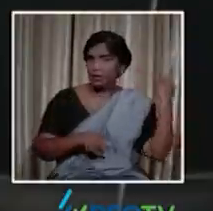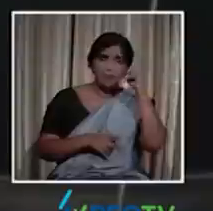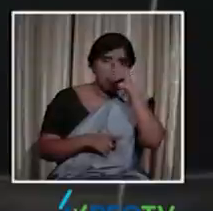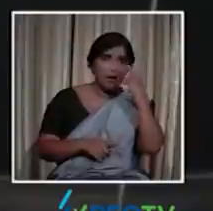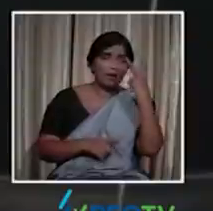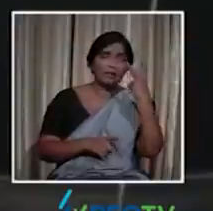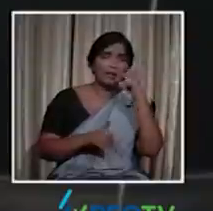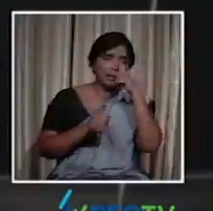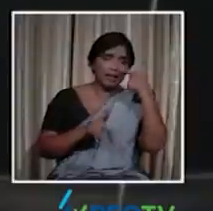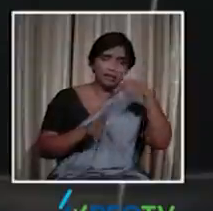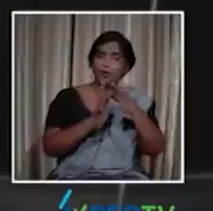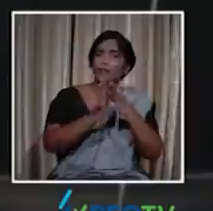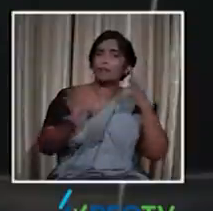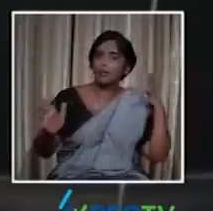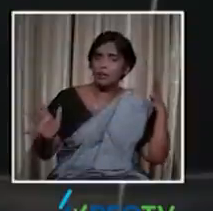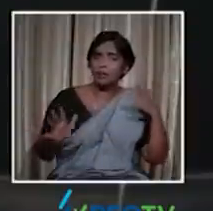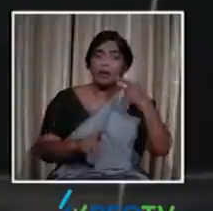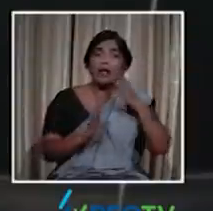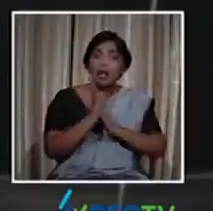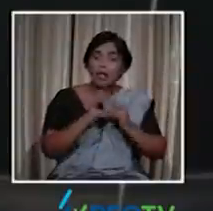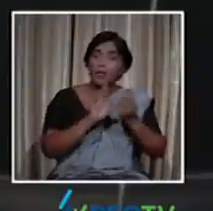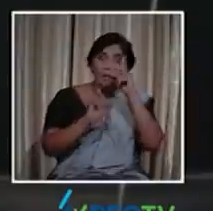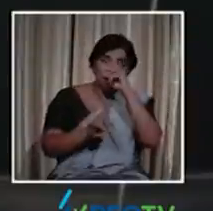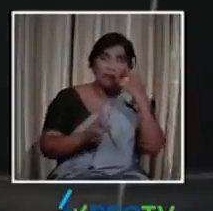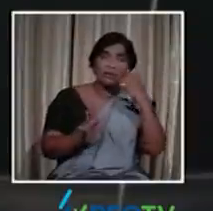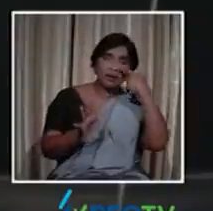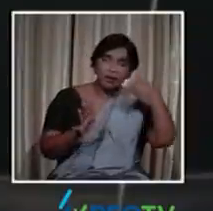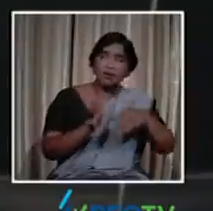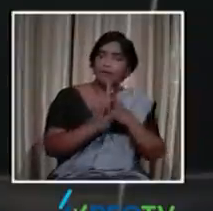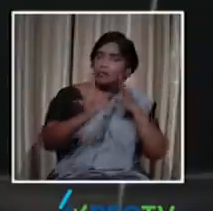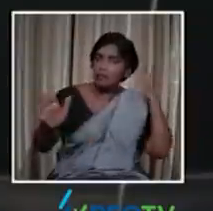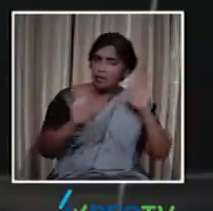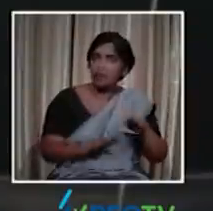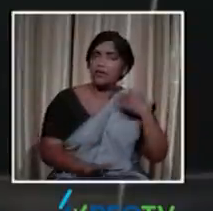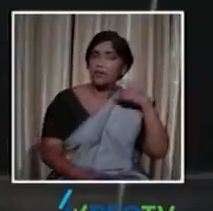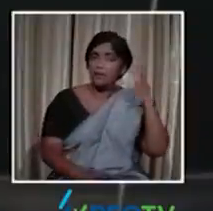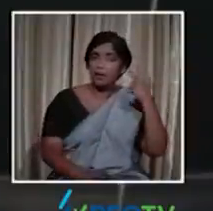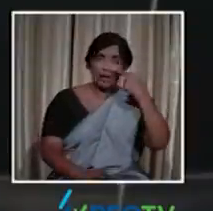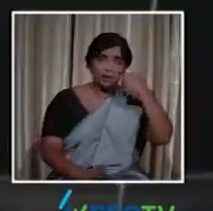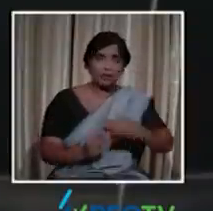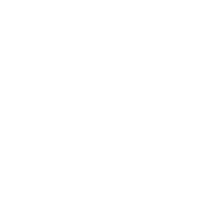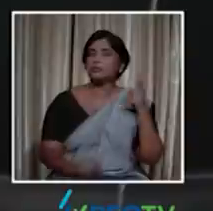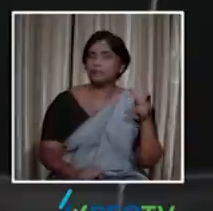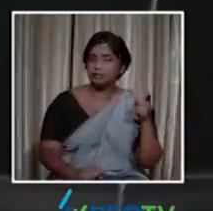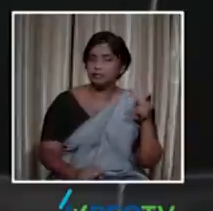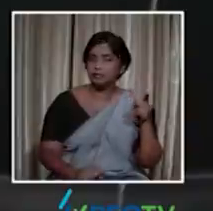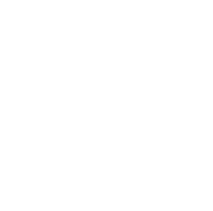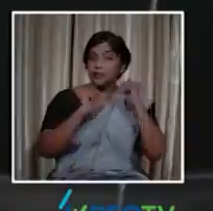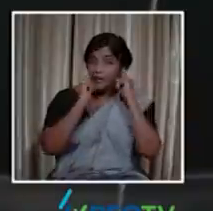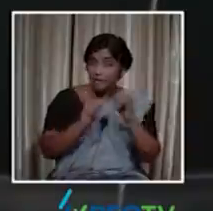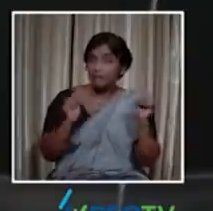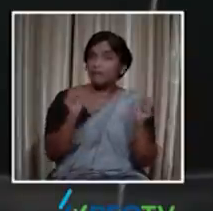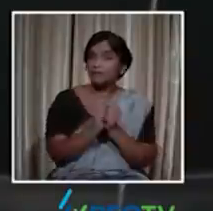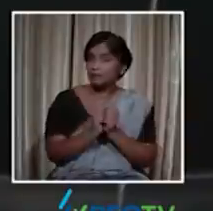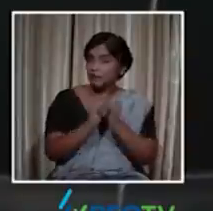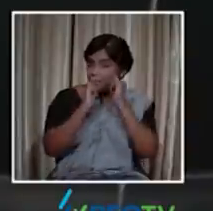දෙකක් විතර. හැබැයි මාස දෙකක් මන්ත්‍රීවරු තෙල් ගහගත්ත ක්‍රමයක් තිබුණා. එහෙම තියදී මන්ත්‍රීවරුන්ට විශේෂයෙන් තෙල් ගහන්න ක්‍රමයක් ඇති කරපු එකයි මේ වැරද්ද. වැරදි වැඩක්